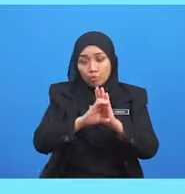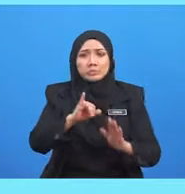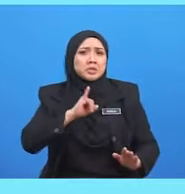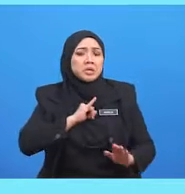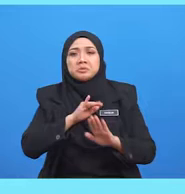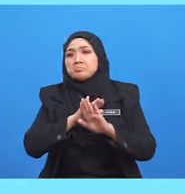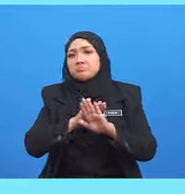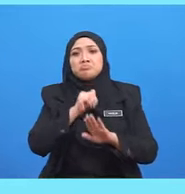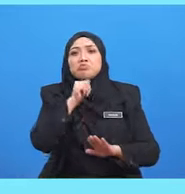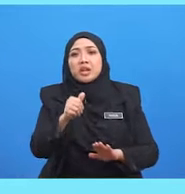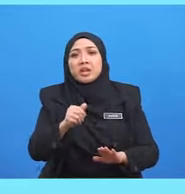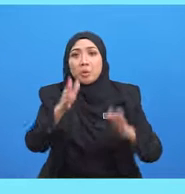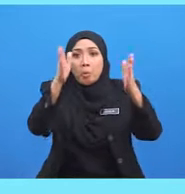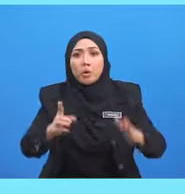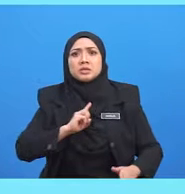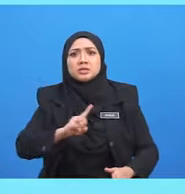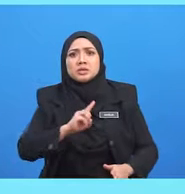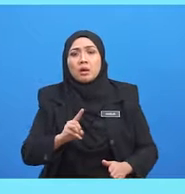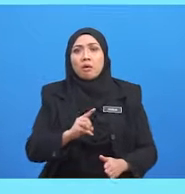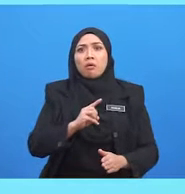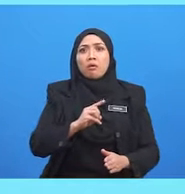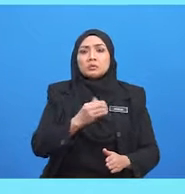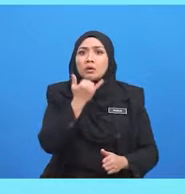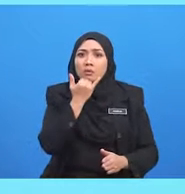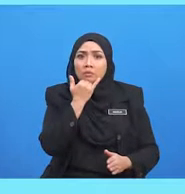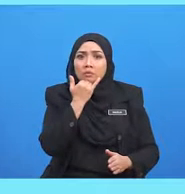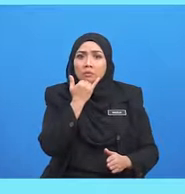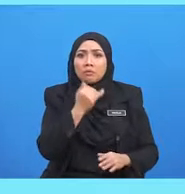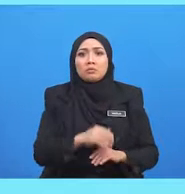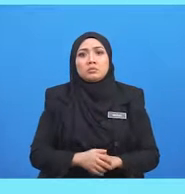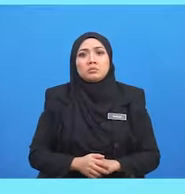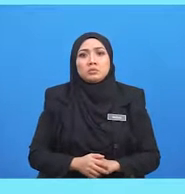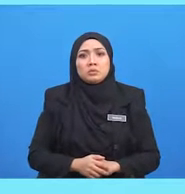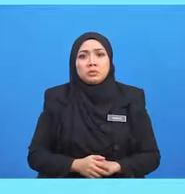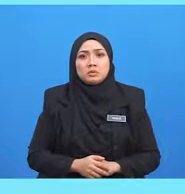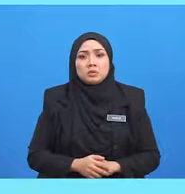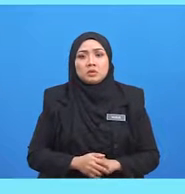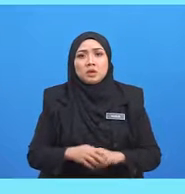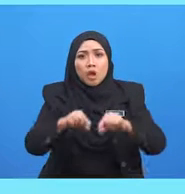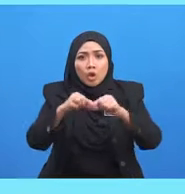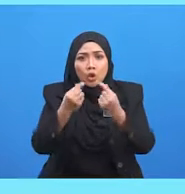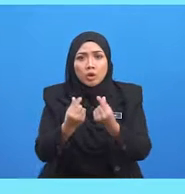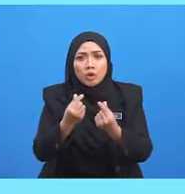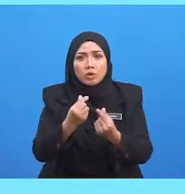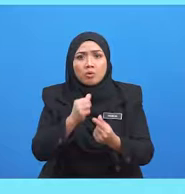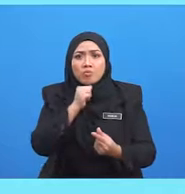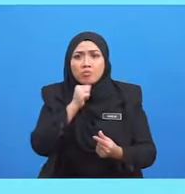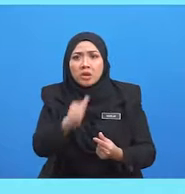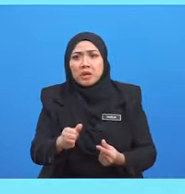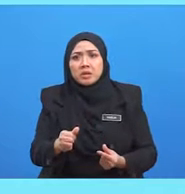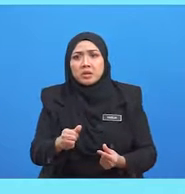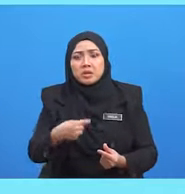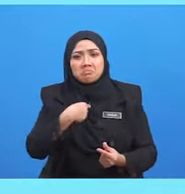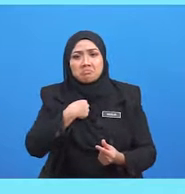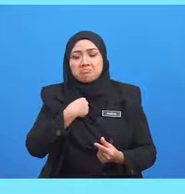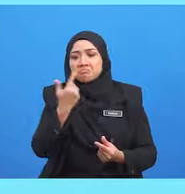Islam seperti saya tidak percaya adanya malaikat Raqib dan Atid. Rasulullah sallallahu alaihi wasallam